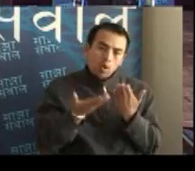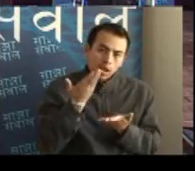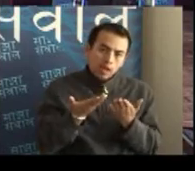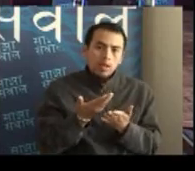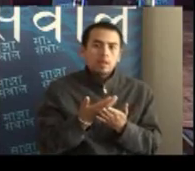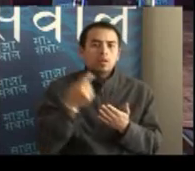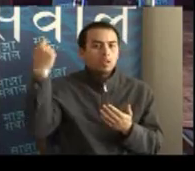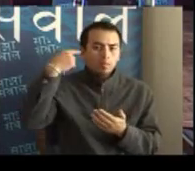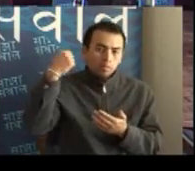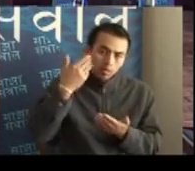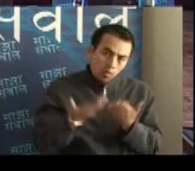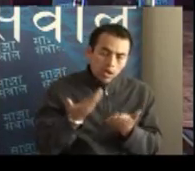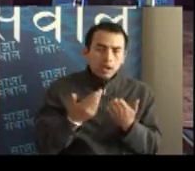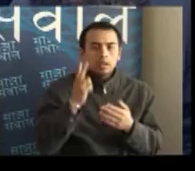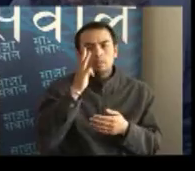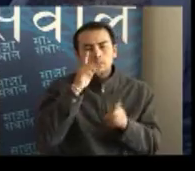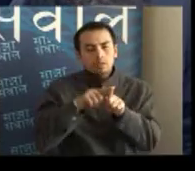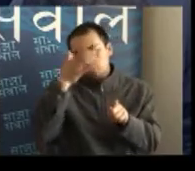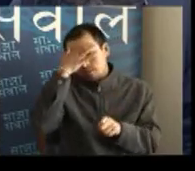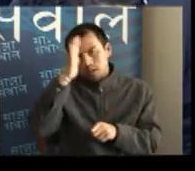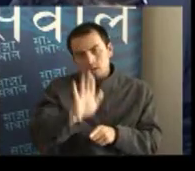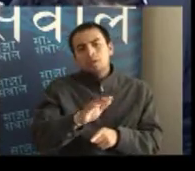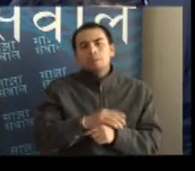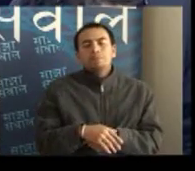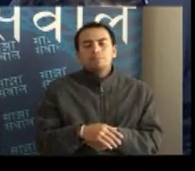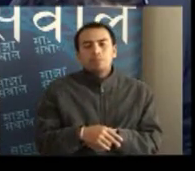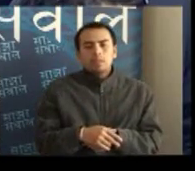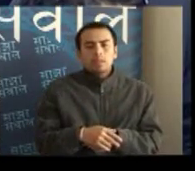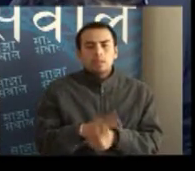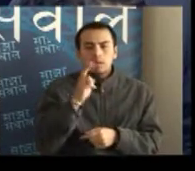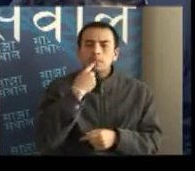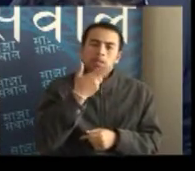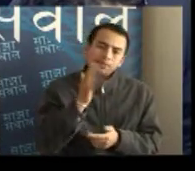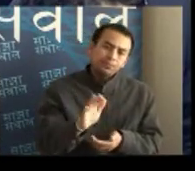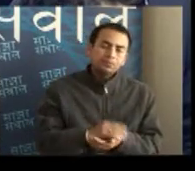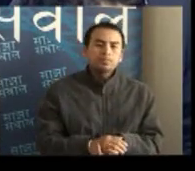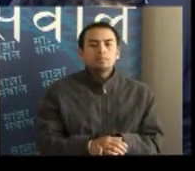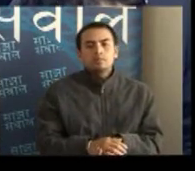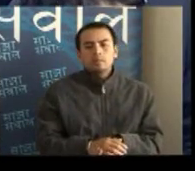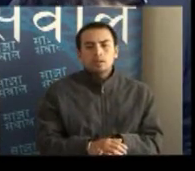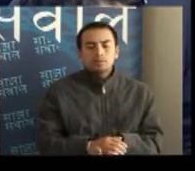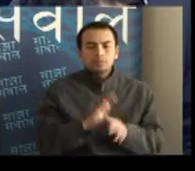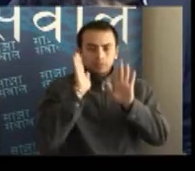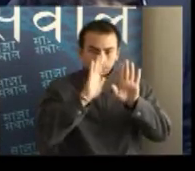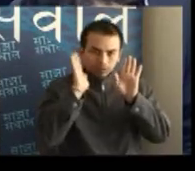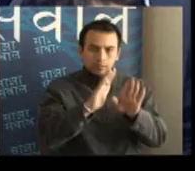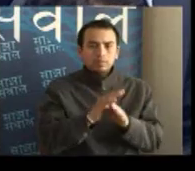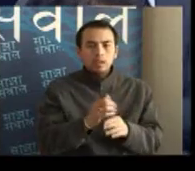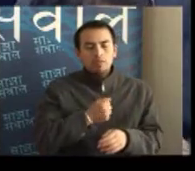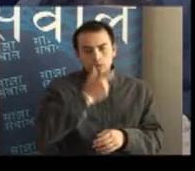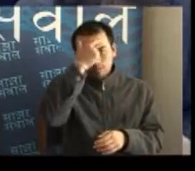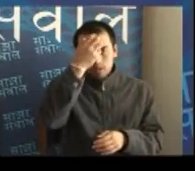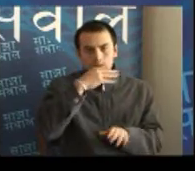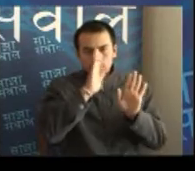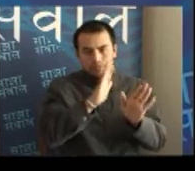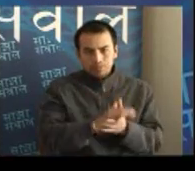त्यो स्कलरसिपको विषयमा, त्यसमा पनि हामीलाई समस्या छ, त्यस विषयमा म भन्न चाहन्छु। हस्, एकदम धन्यवाद तपाईँले आफ्नो